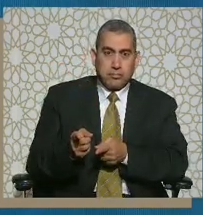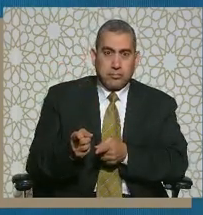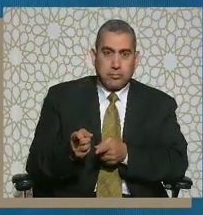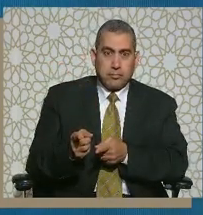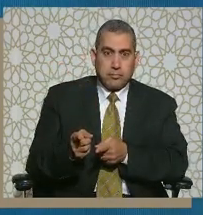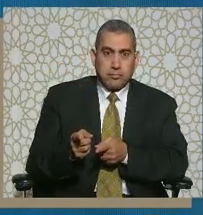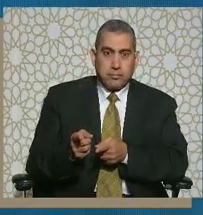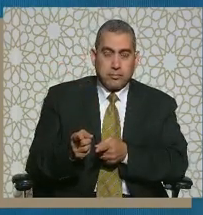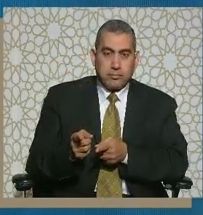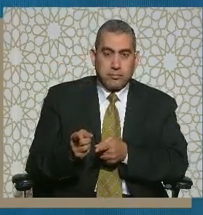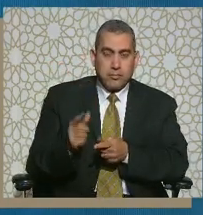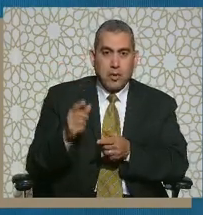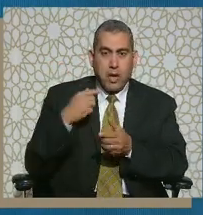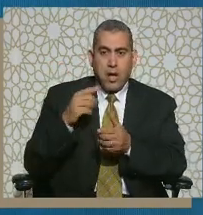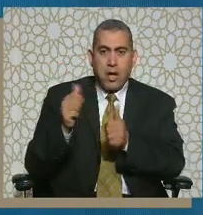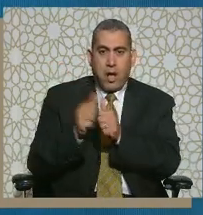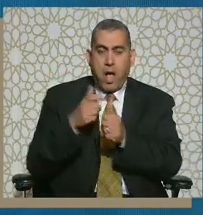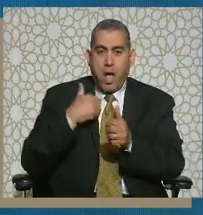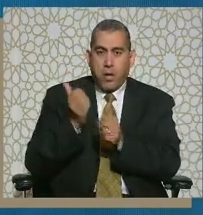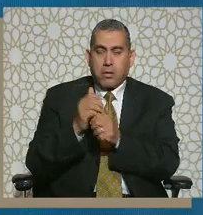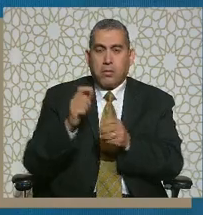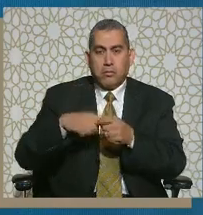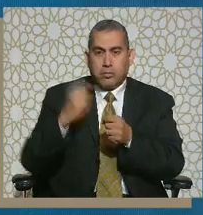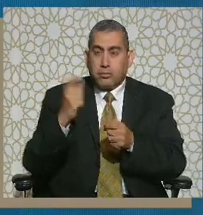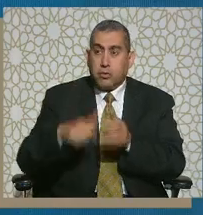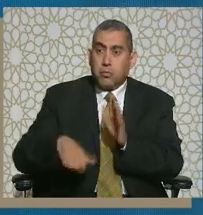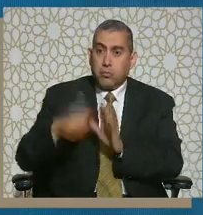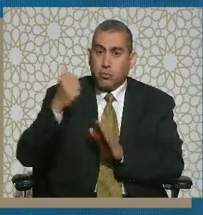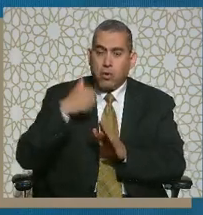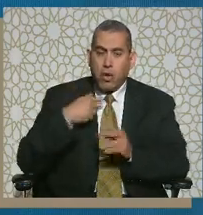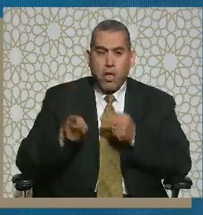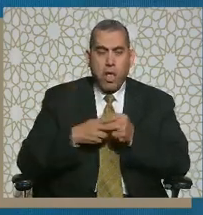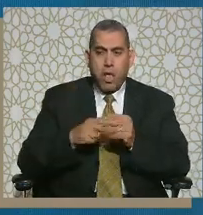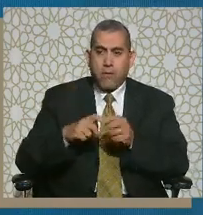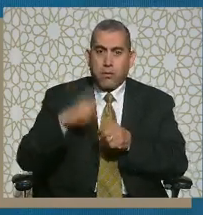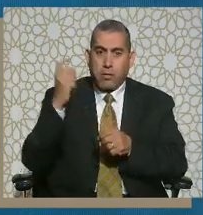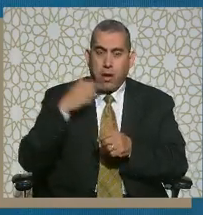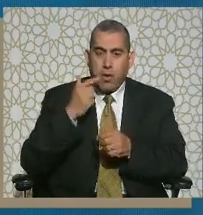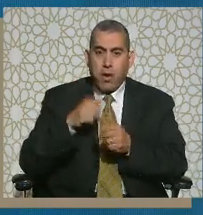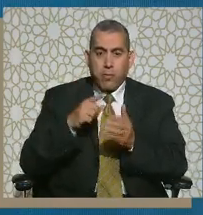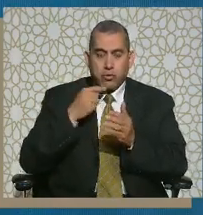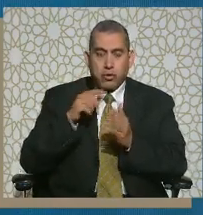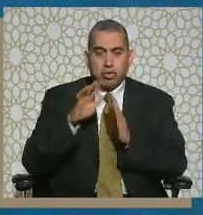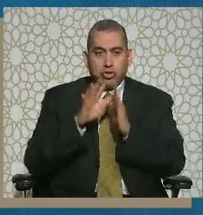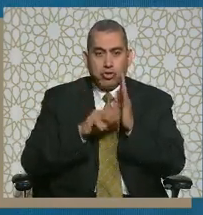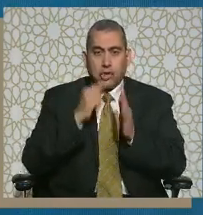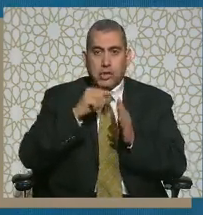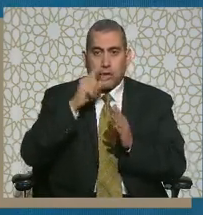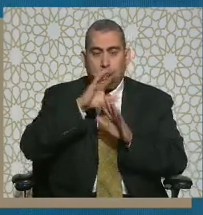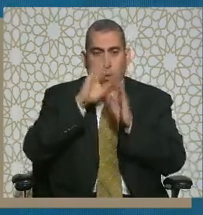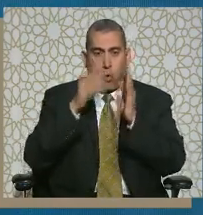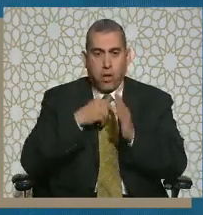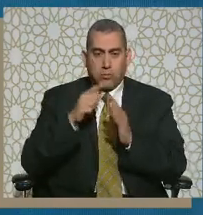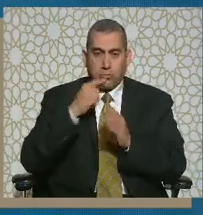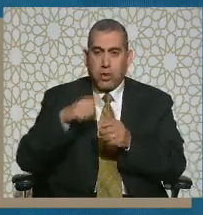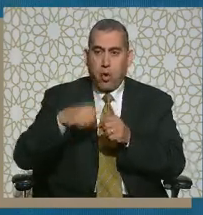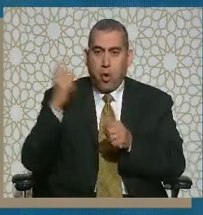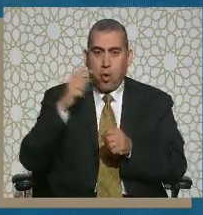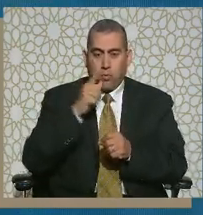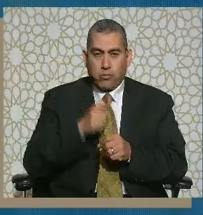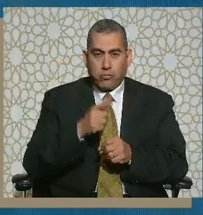رفعت عليا قضيه خلع وللاسف طبعا كذبتها، وانا رافض الكلام ده كله ان الكلام ده مخالف للشرائع السماويه. طيب معلش